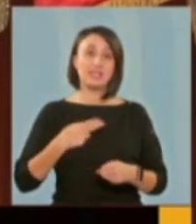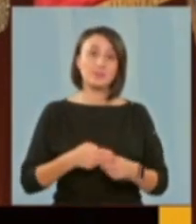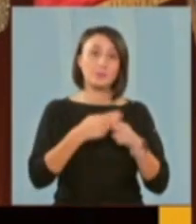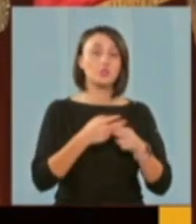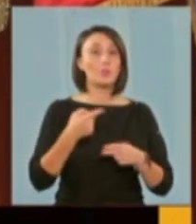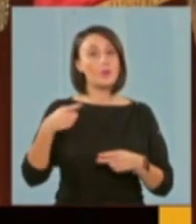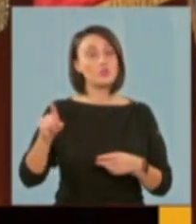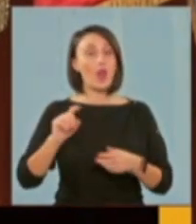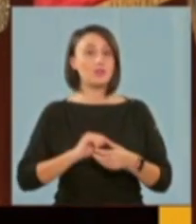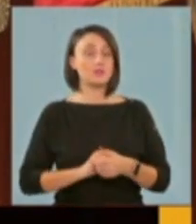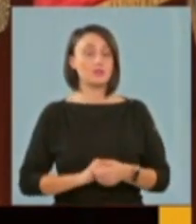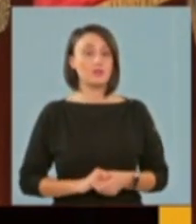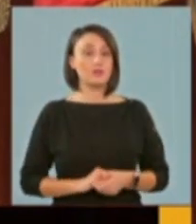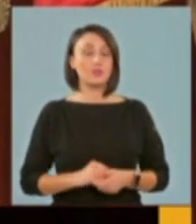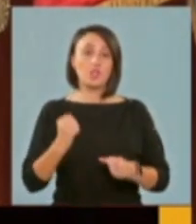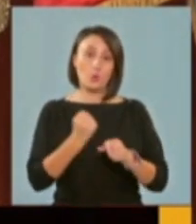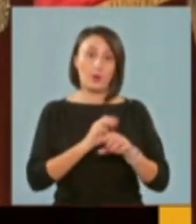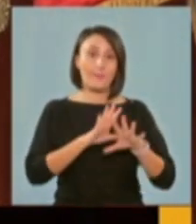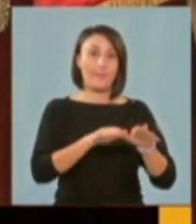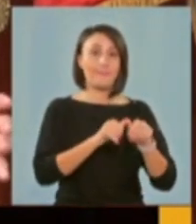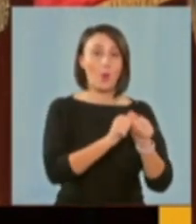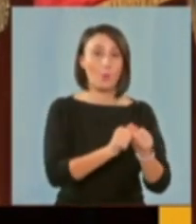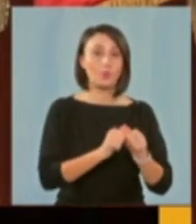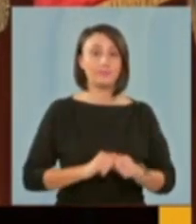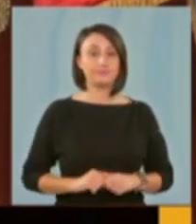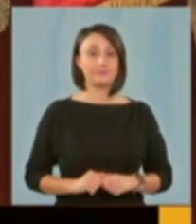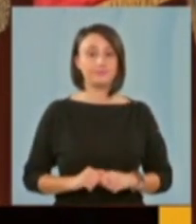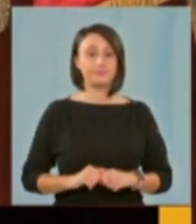pe ceilalți, să lucrăm împreună.